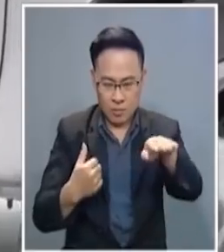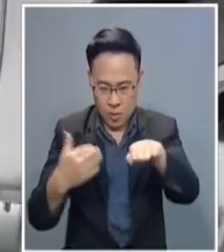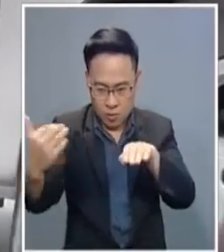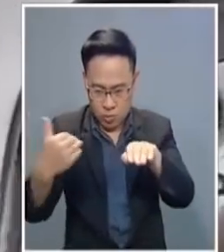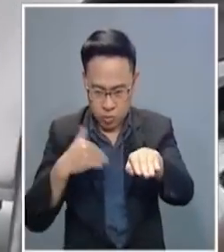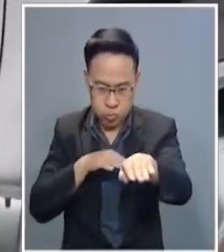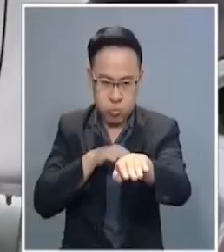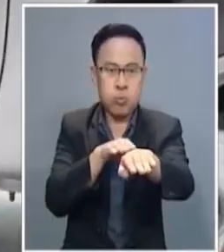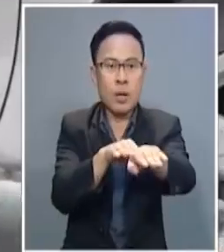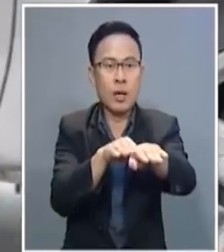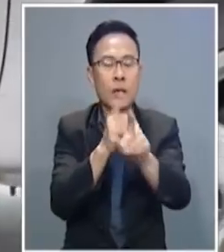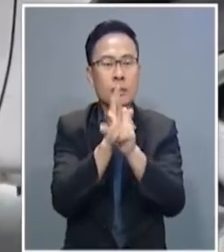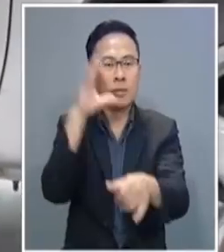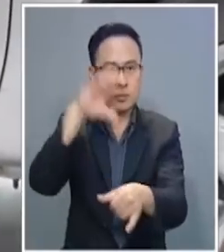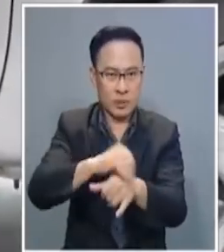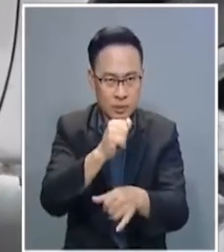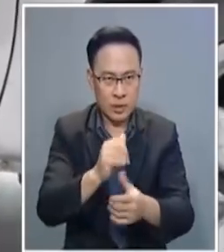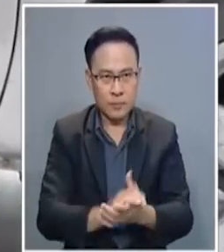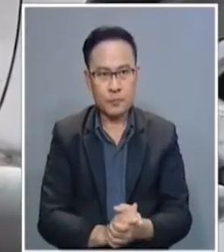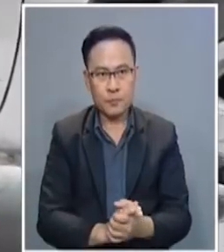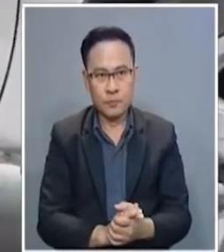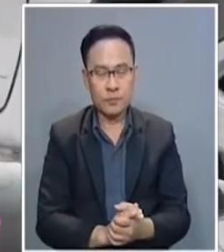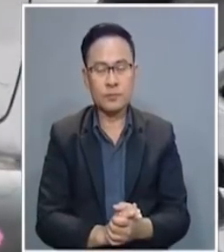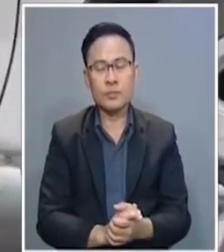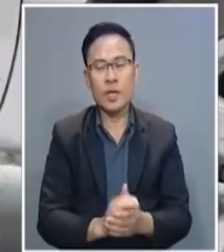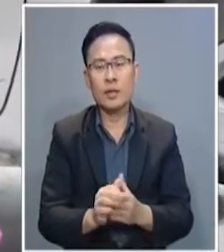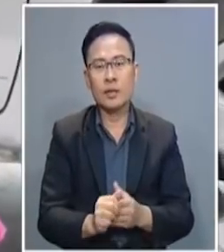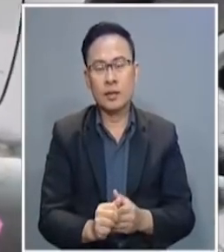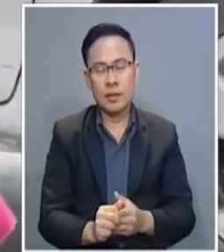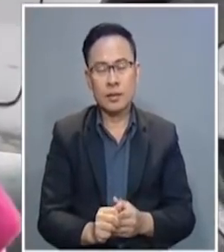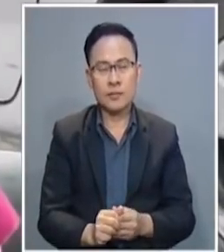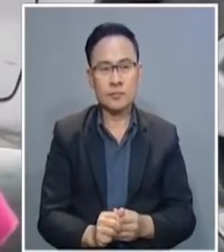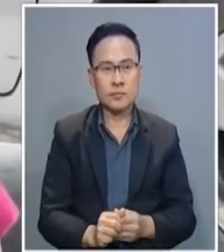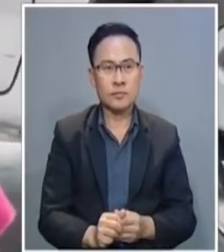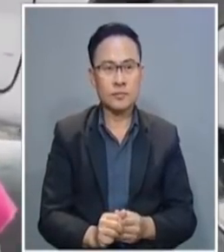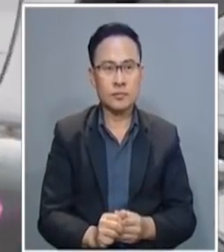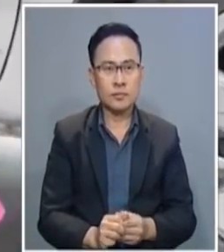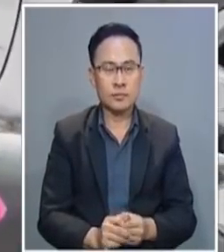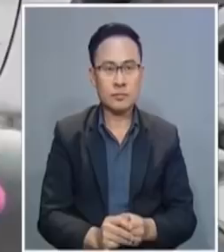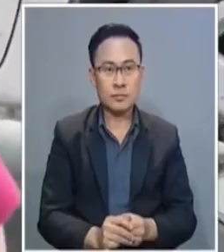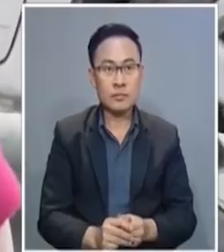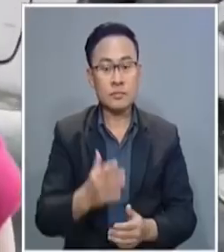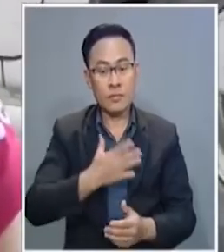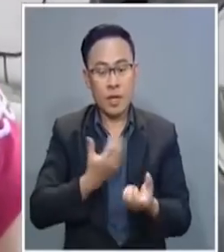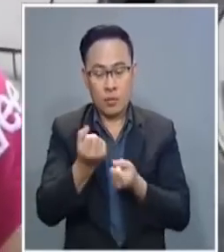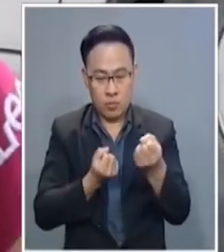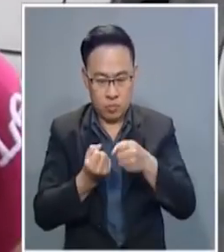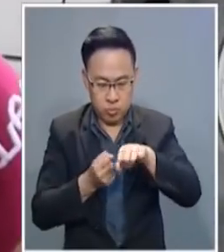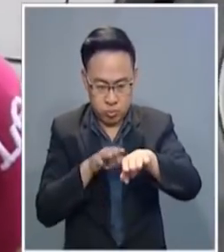ามไล่ล่าจนสุดท้ายล็อกตัวหัวขโมยได้ค่ะก็เลยส่งตำรวจดำเนินคดีค่ะ รถเก๋งได้ตัดสินใจขาดปรับหน้า